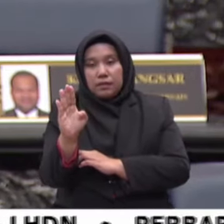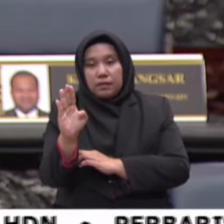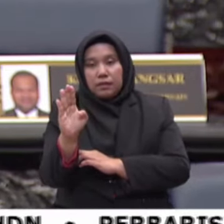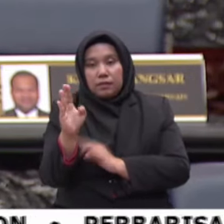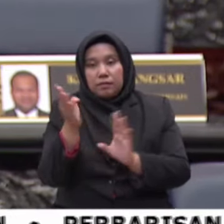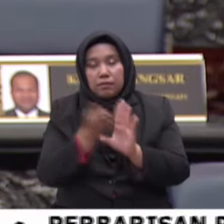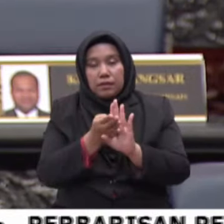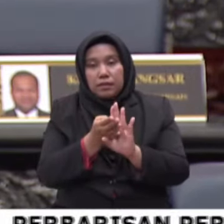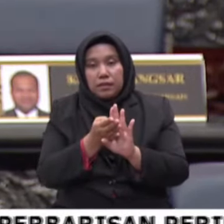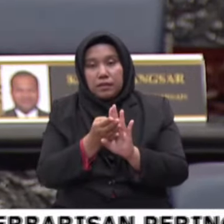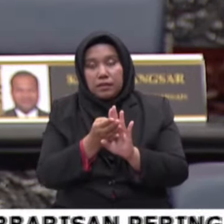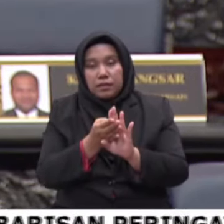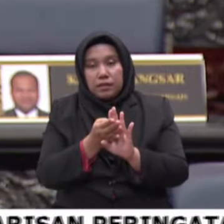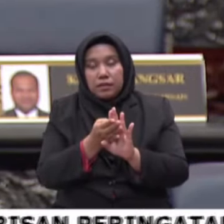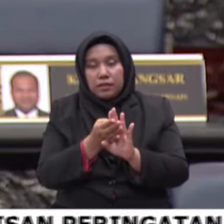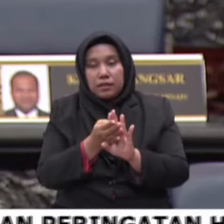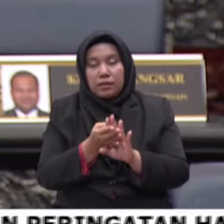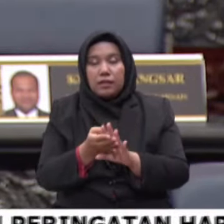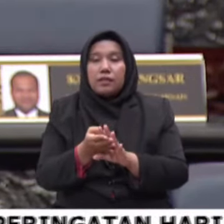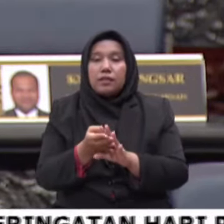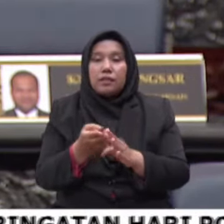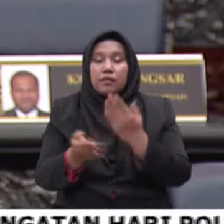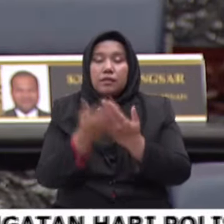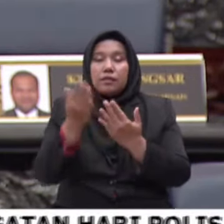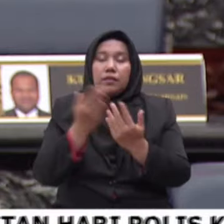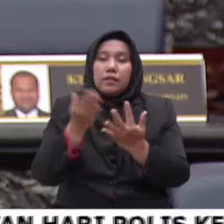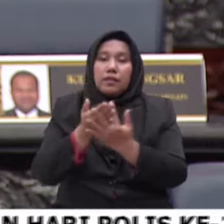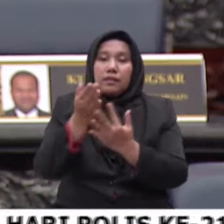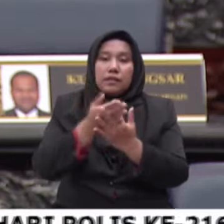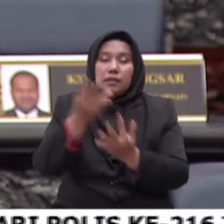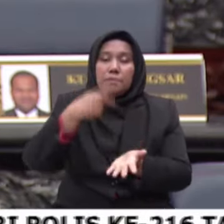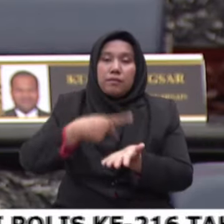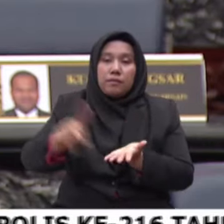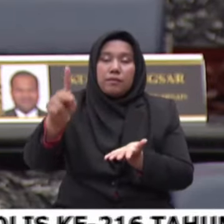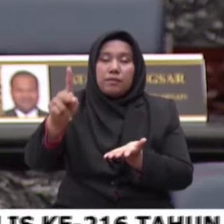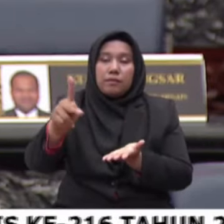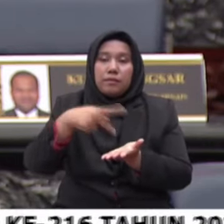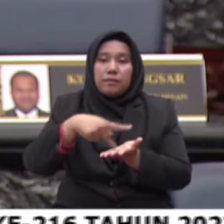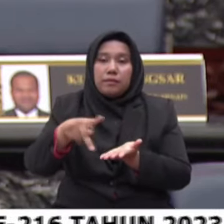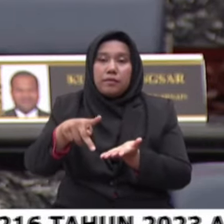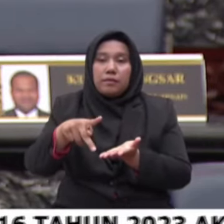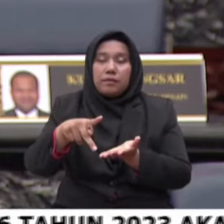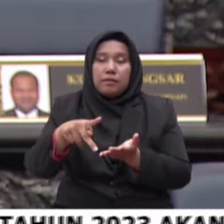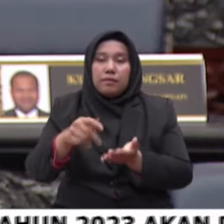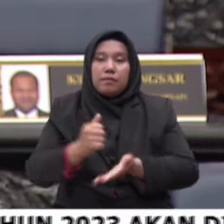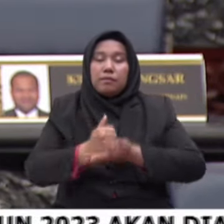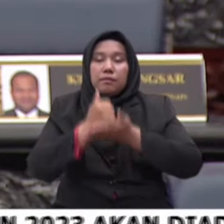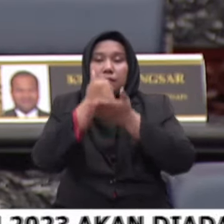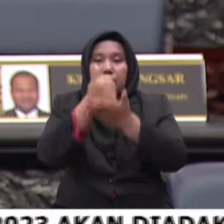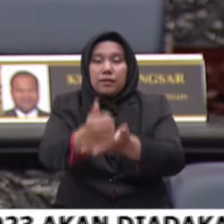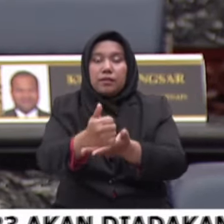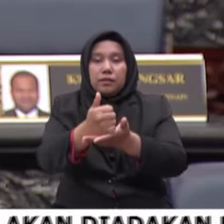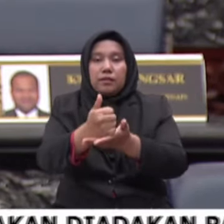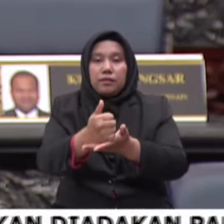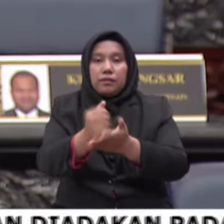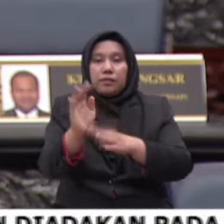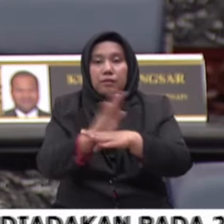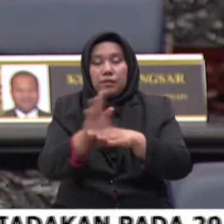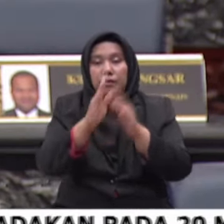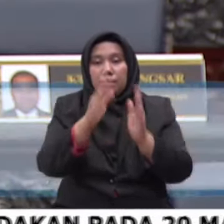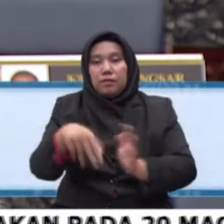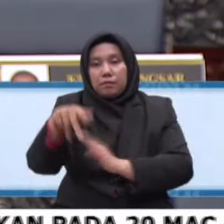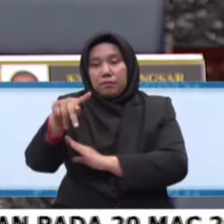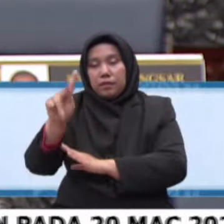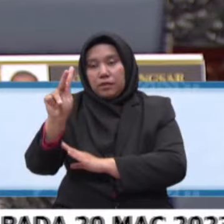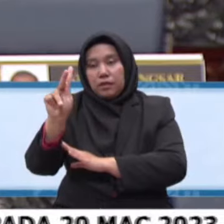Kemudahan kepada akses pembiayaan untuk membantu usahawan PKS dan